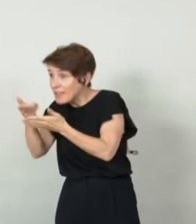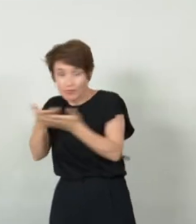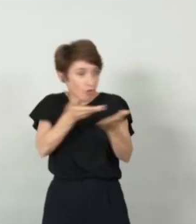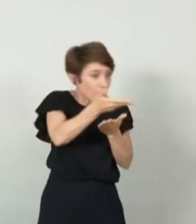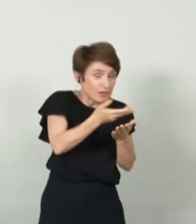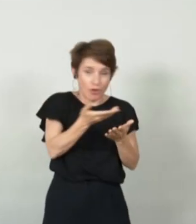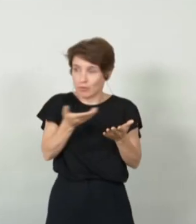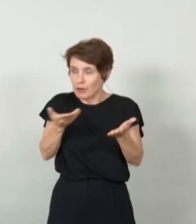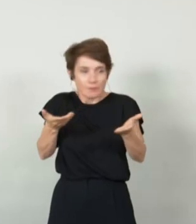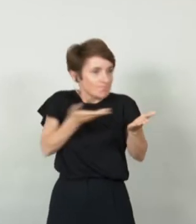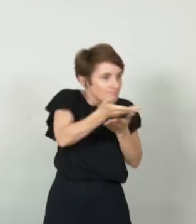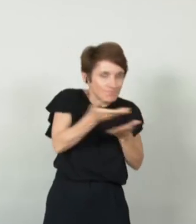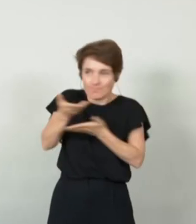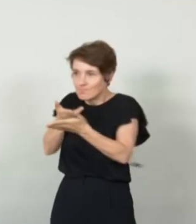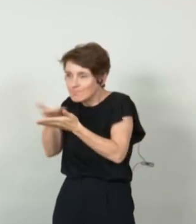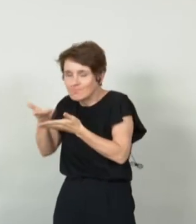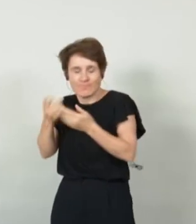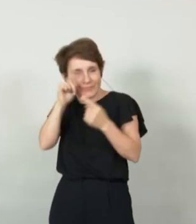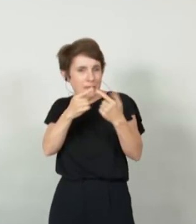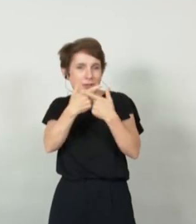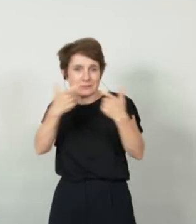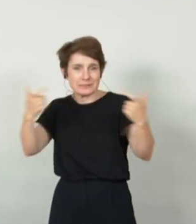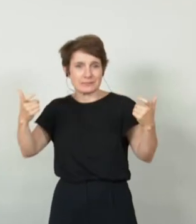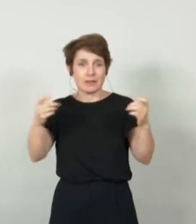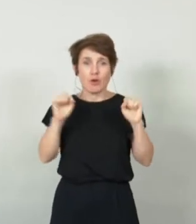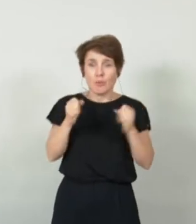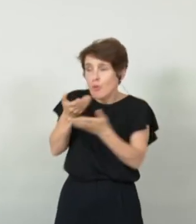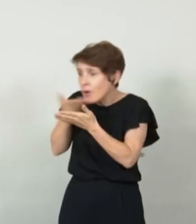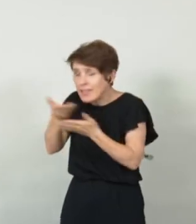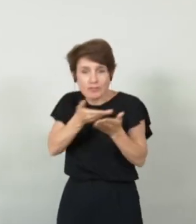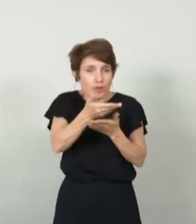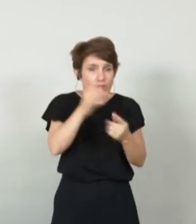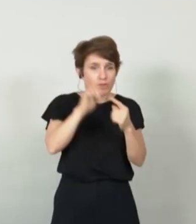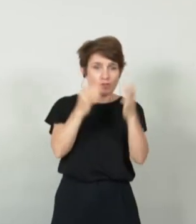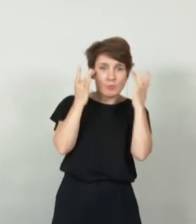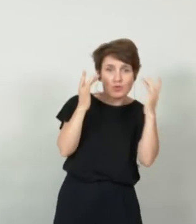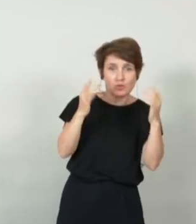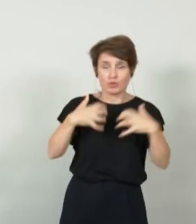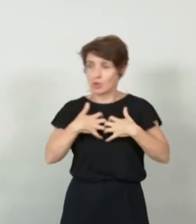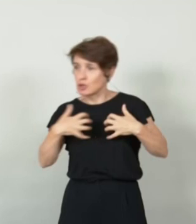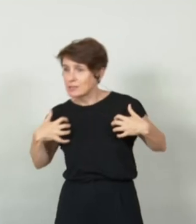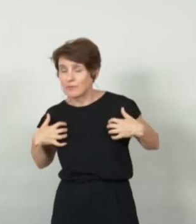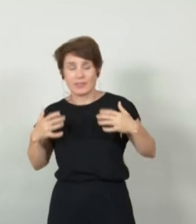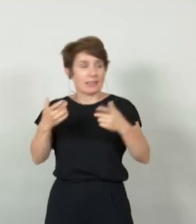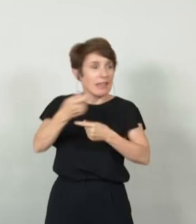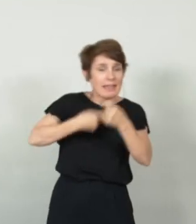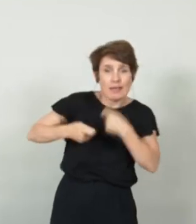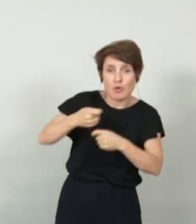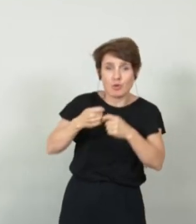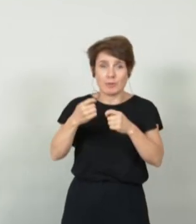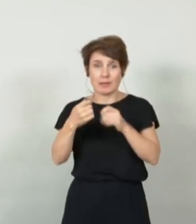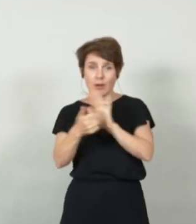des aspects différents que ce soit scientifique culturels littéraire économique citoyen